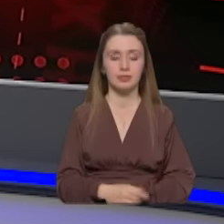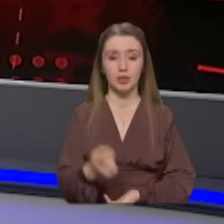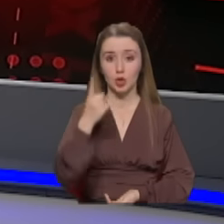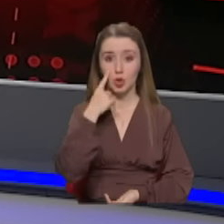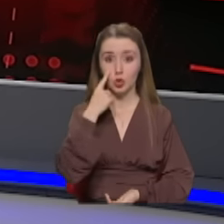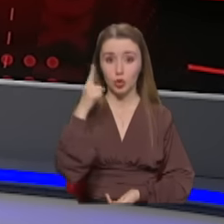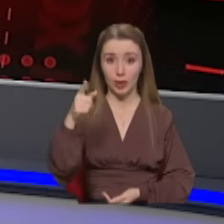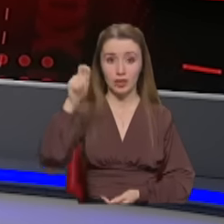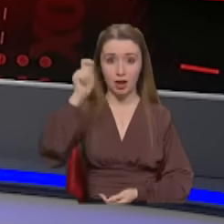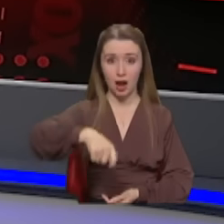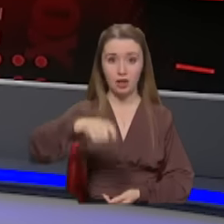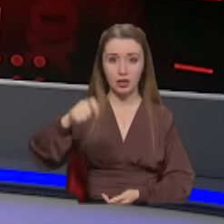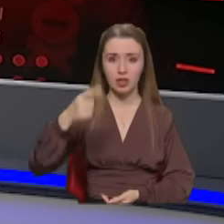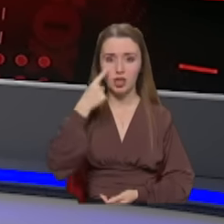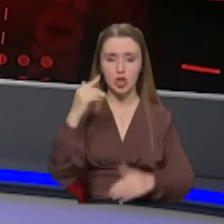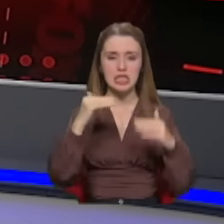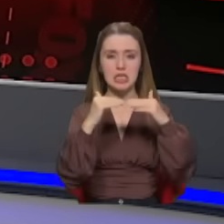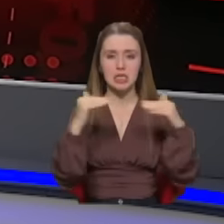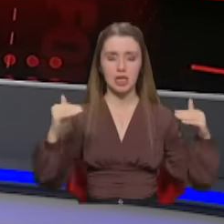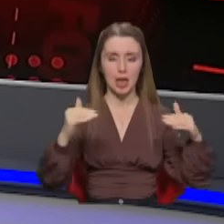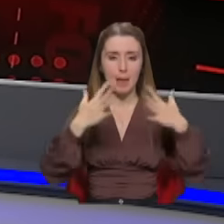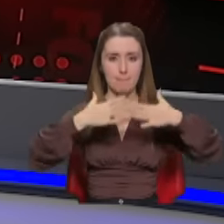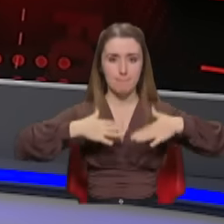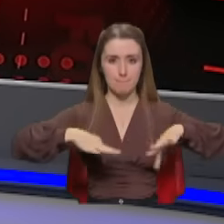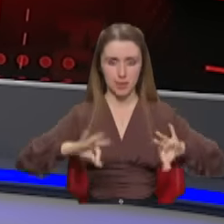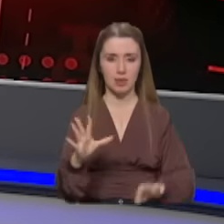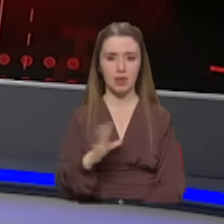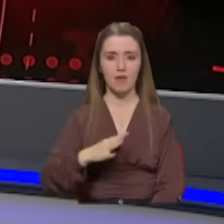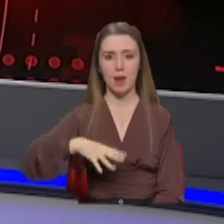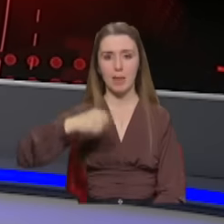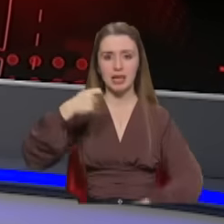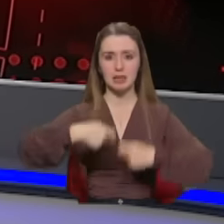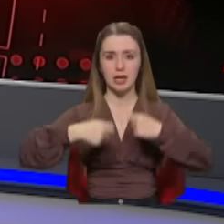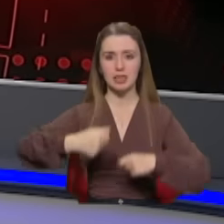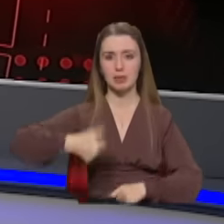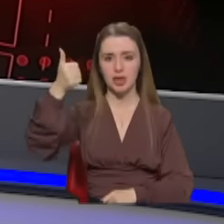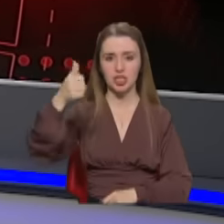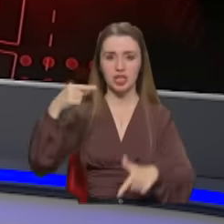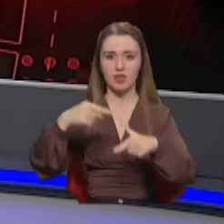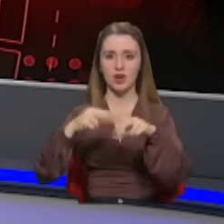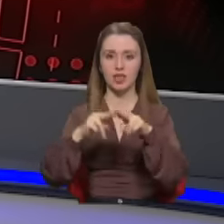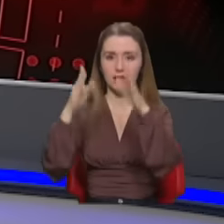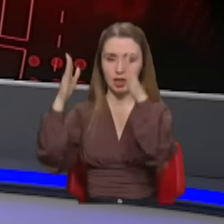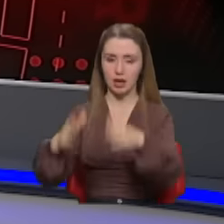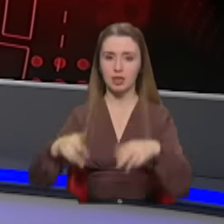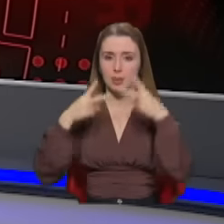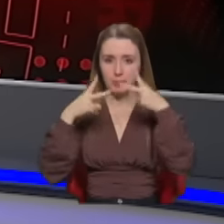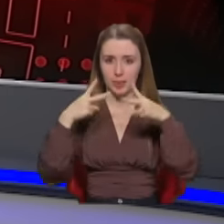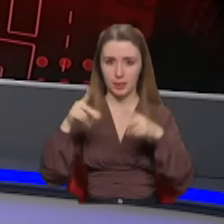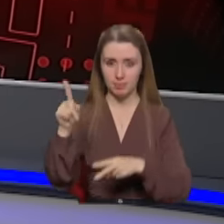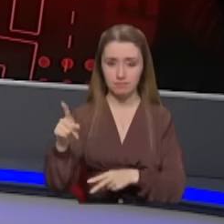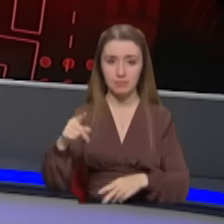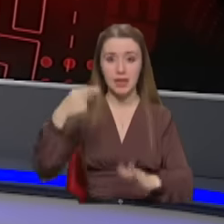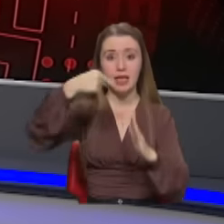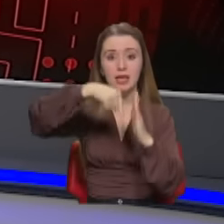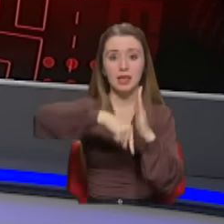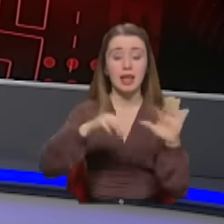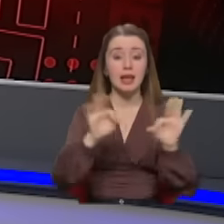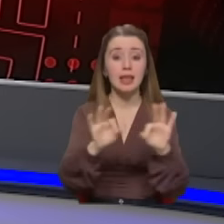Hükümetin kredi kartlarına yönelik sınırlama hazırlığında olduğunu Merkez Bankası Başkanı Fatih Karahan açıklamıştı. Ayrıntılar